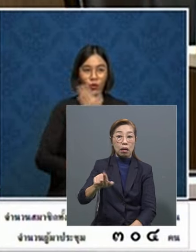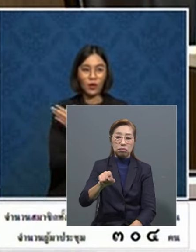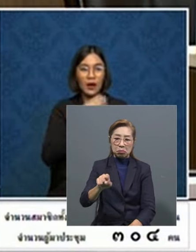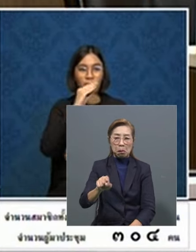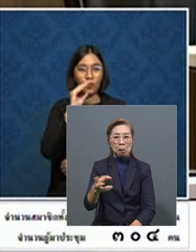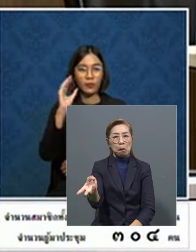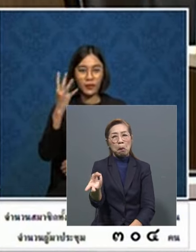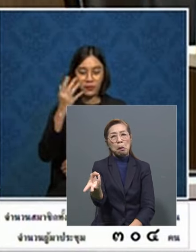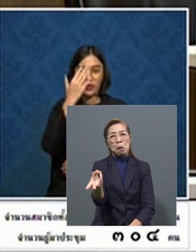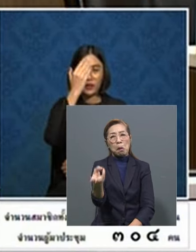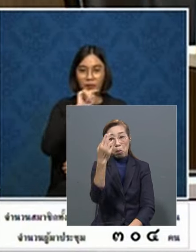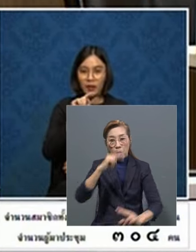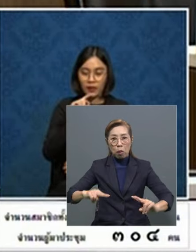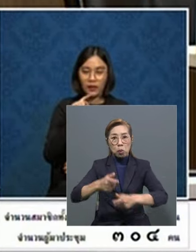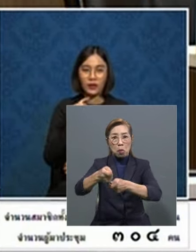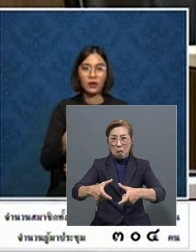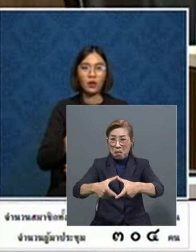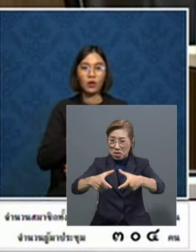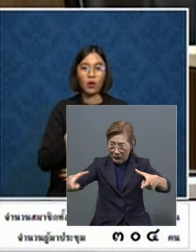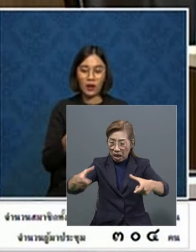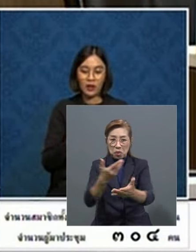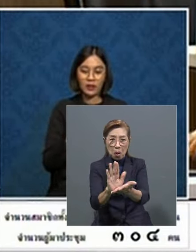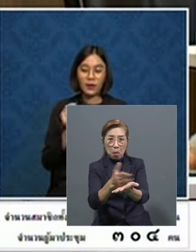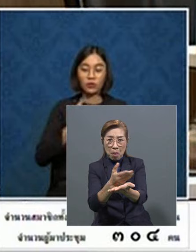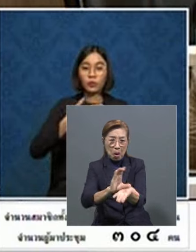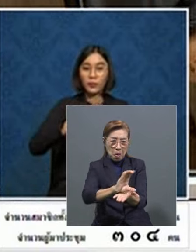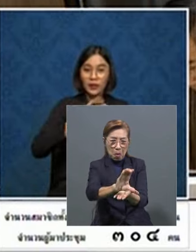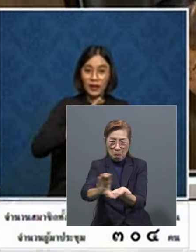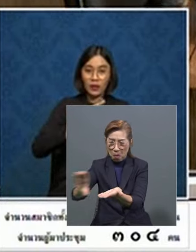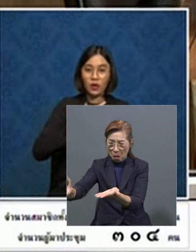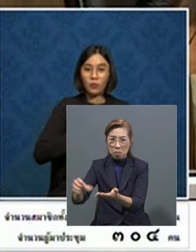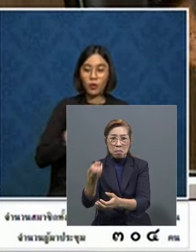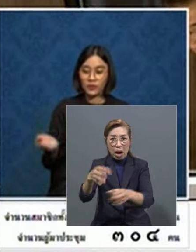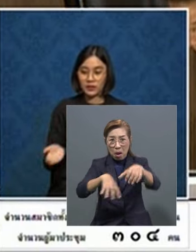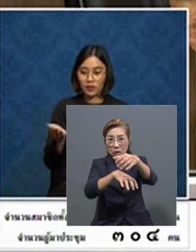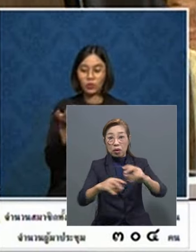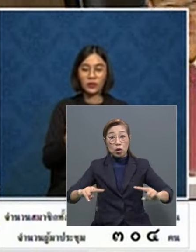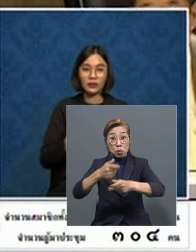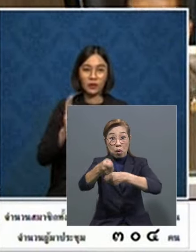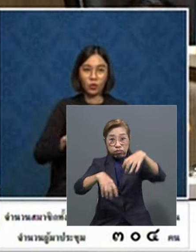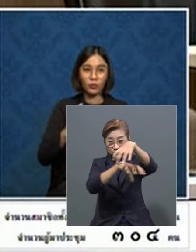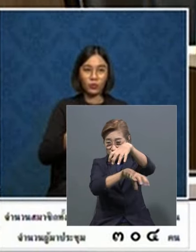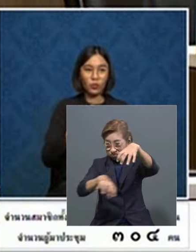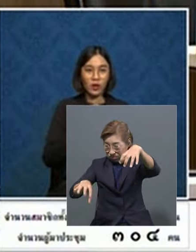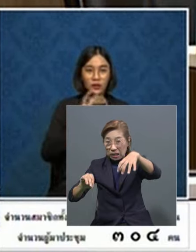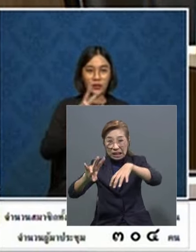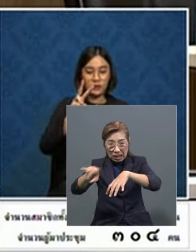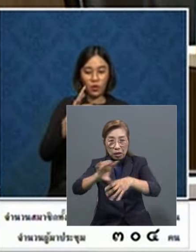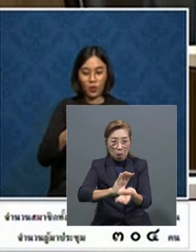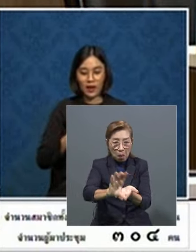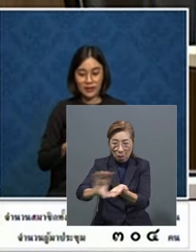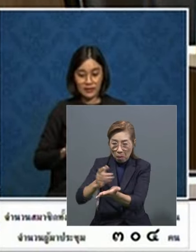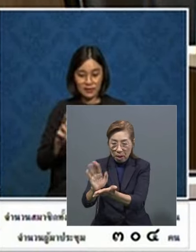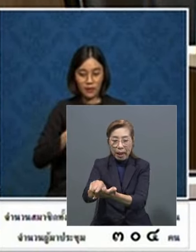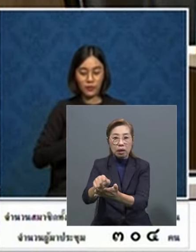น้อยมากเพราะเป็นกระทรวงใหญ่ที่ต้องกระจายงบประมาณลงไปยังหน่วยงานในกำกับดูแลอีกกว่า17หน่วยงานและก็รัฐบาลมีเป้าหมาย